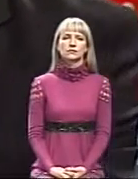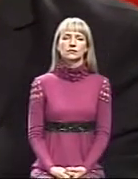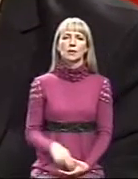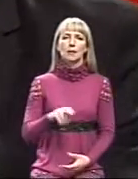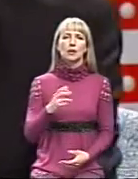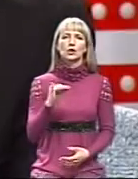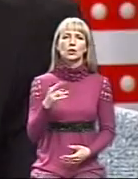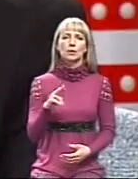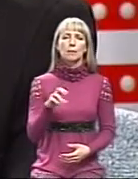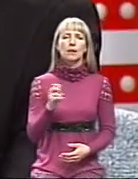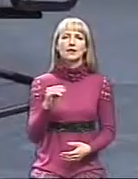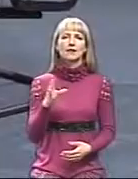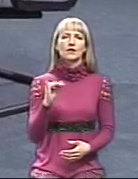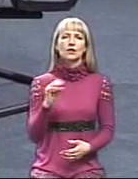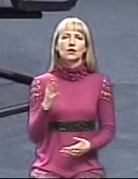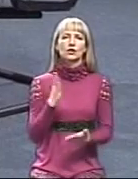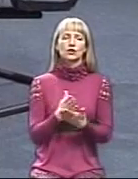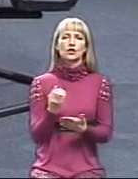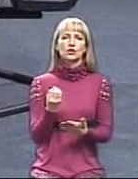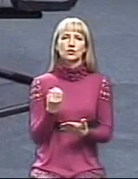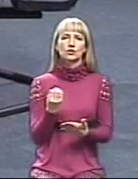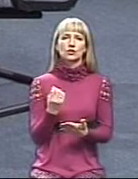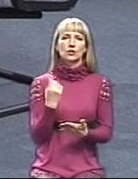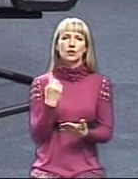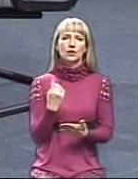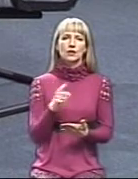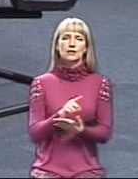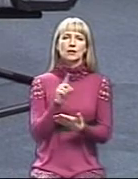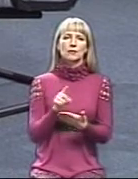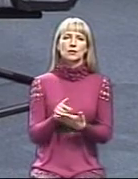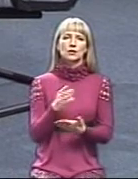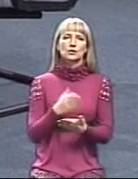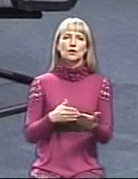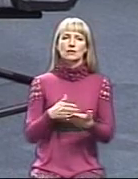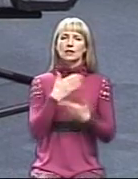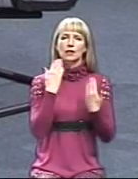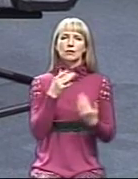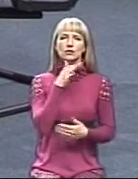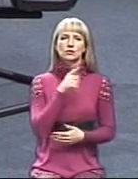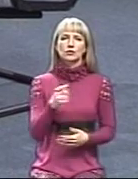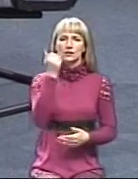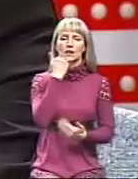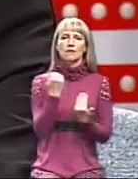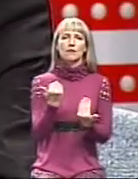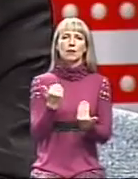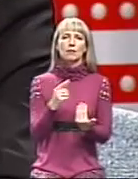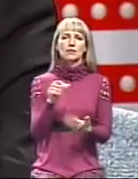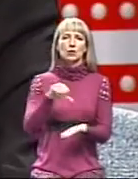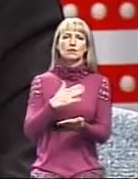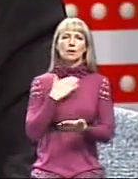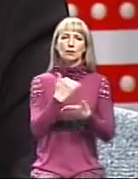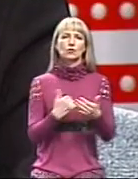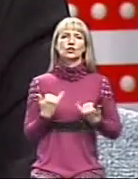Пані Юля, пані Вікторія, є ще, на превеликий жаль, до вас запитання, але зовсім немає часу. Я дякую вам за участь у нашій програмі,